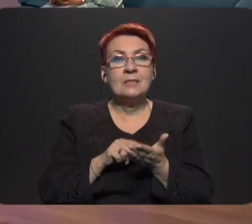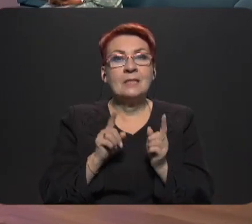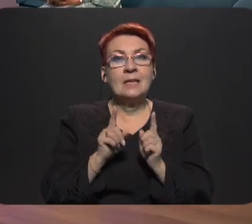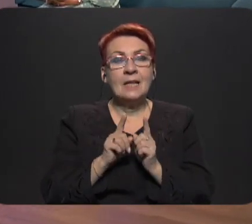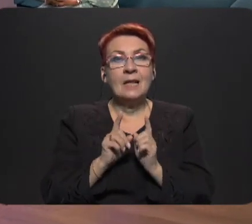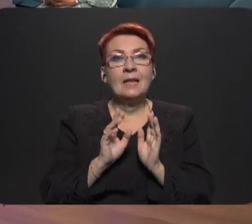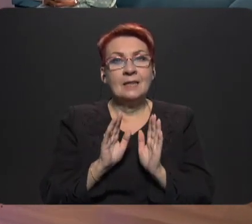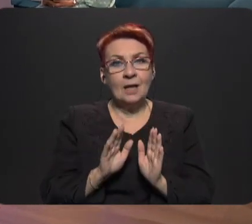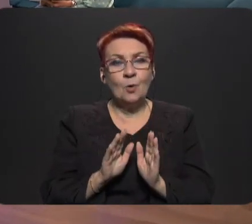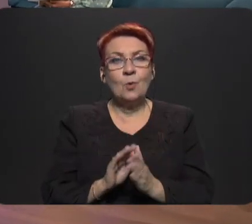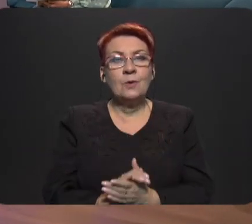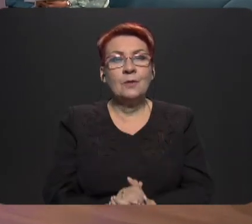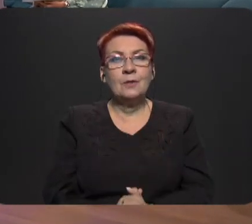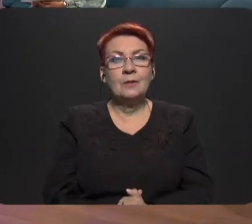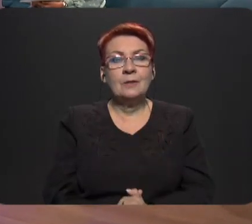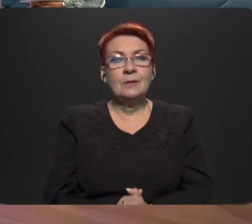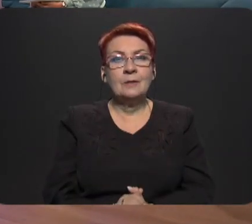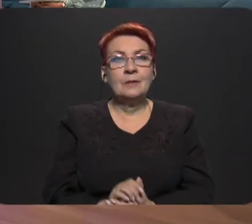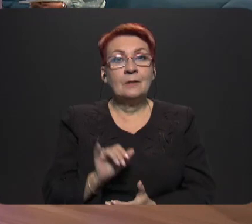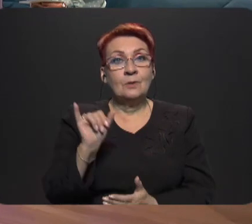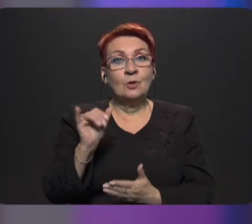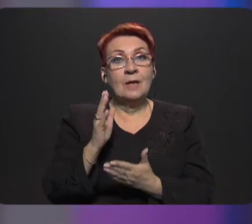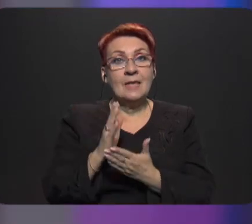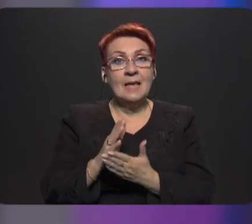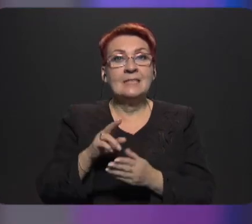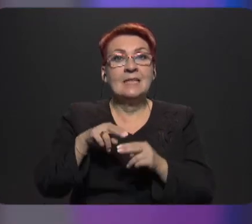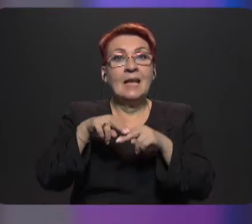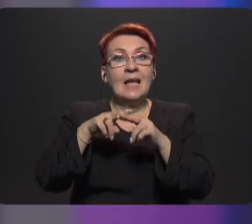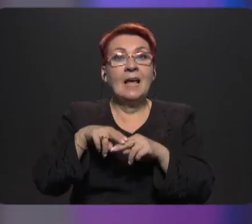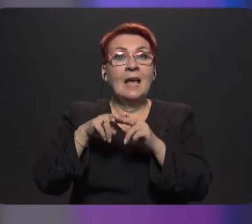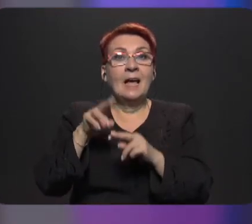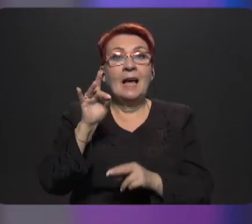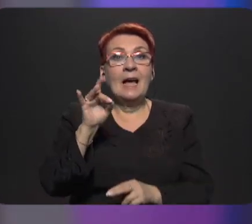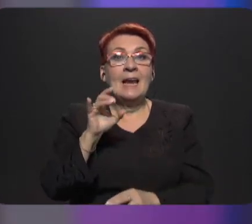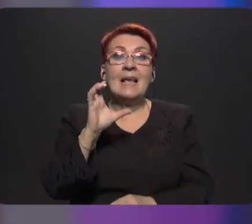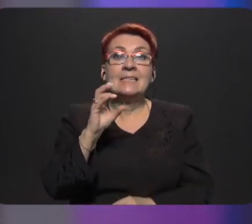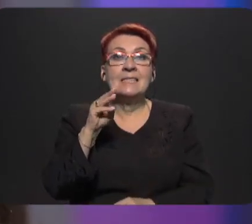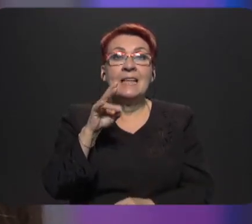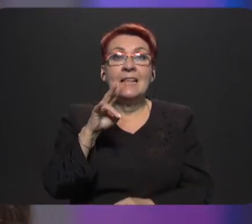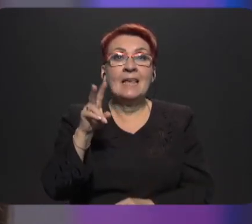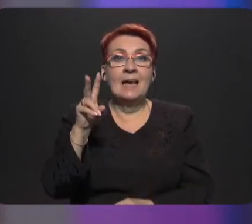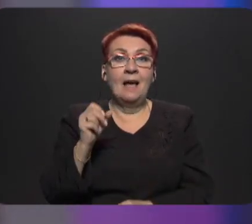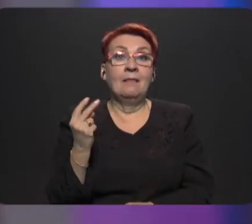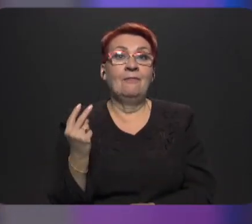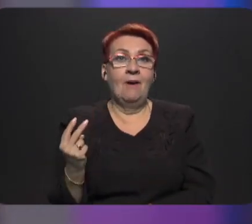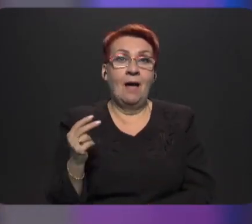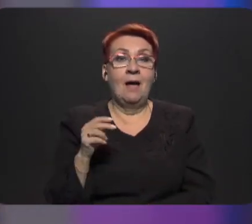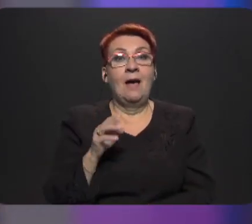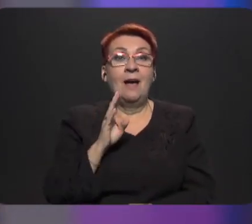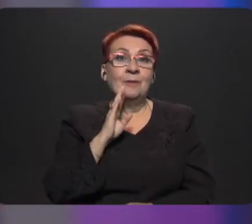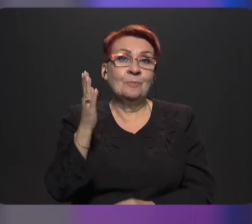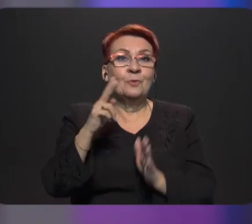такого характера. У меня есть два крестника. Мне сейчас много, 86 лет. Я